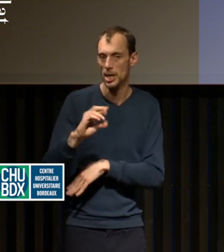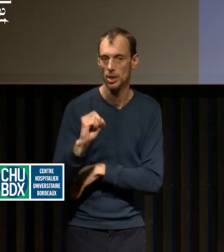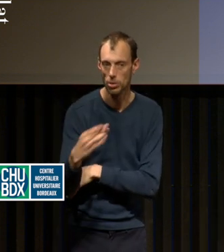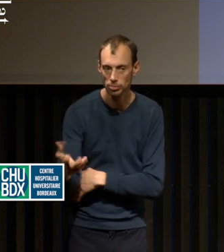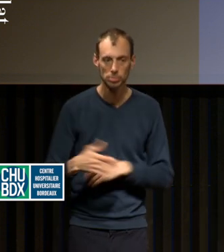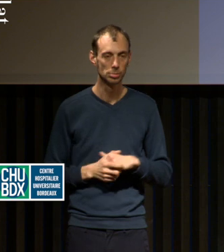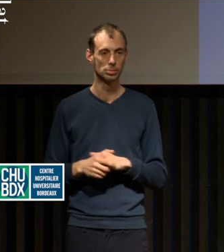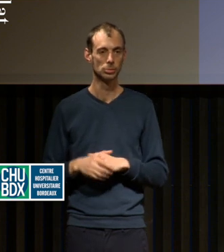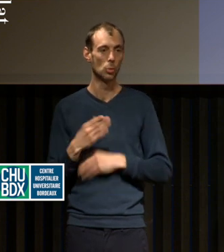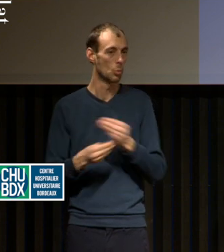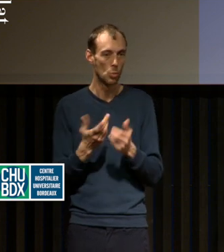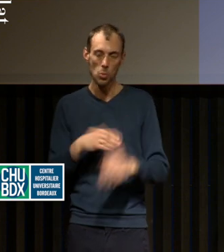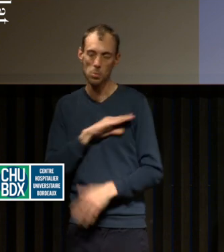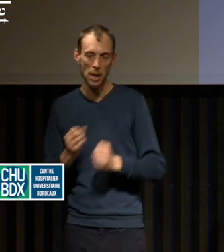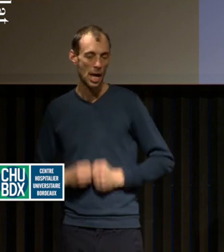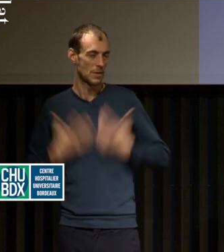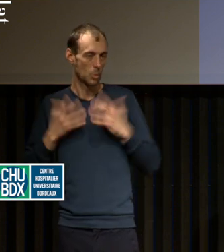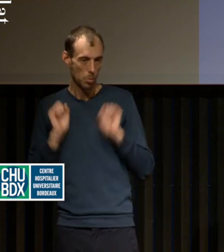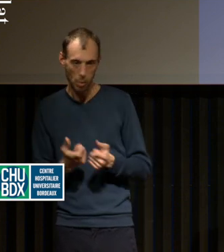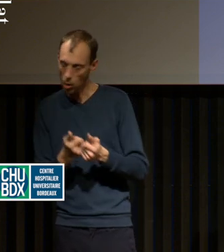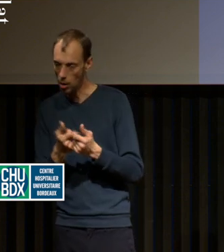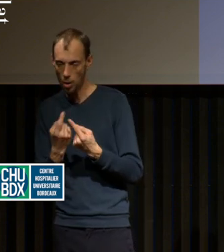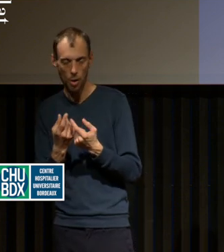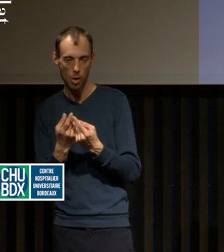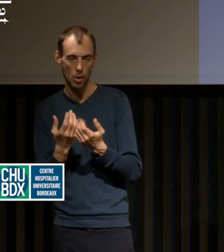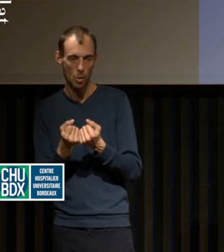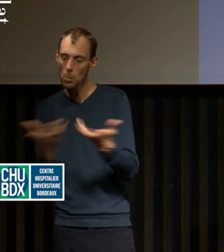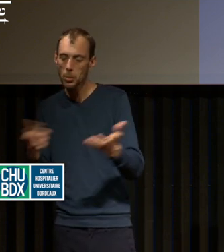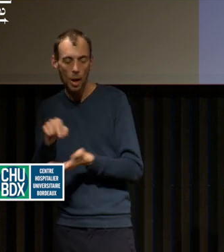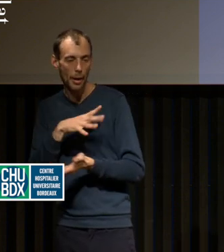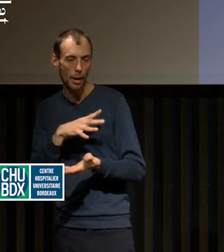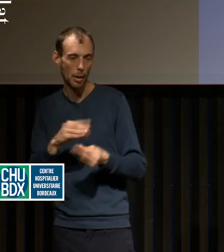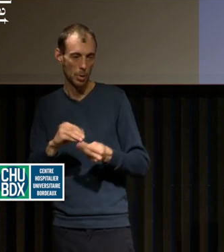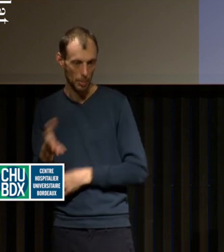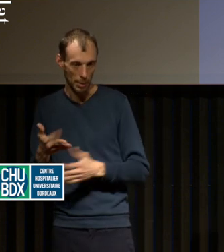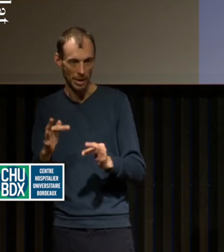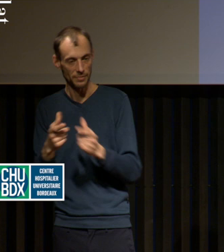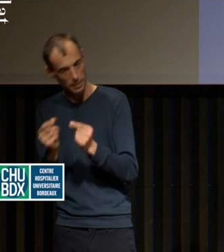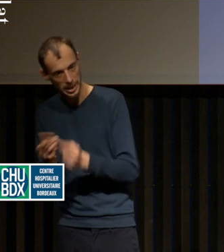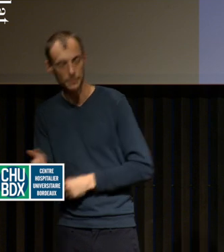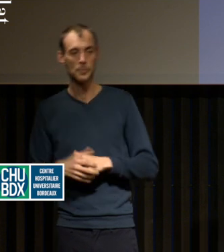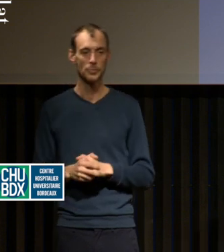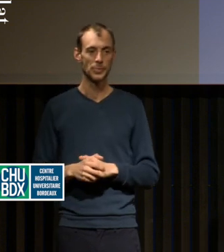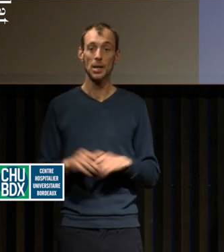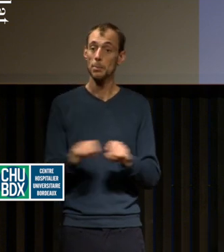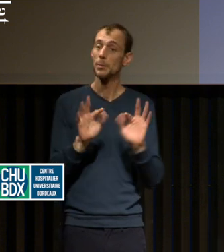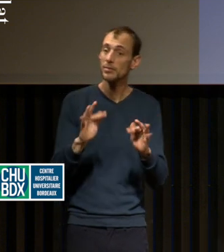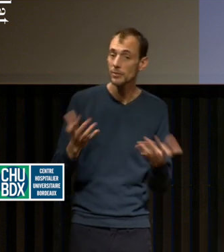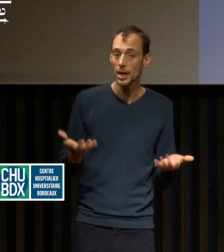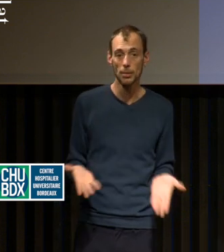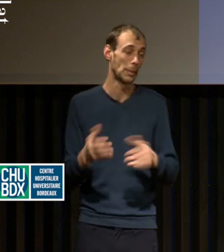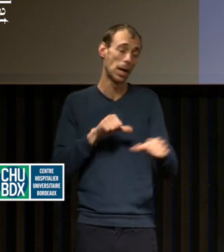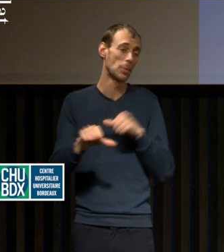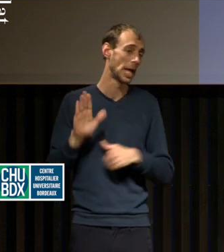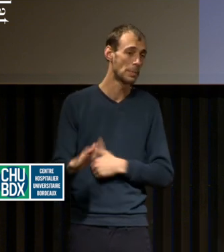l'infection à Clostridium difficile, sur laquelle je vais revenir dans quelques instants. Une maladie incroyable, la maladie du temps moderne, l'obésité.